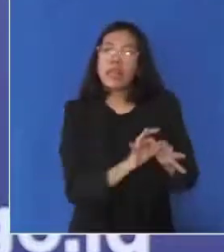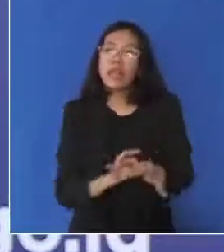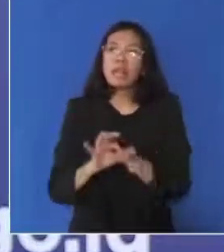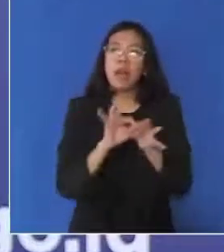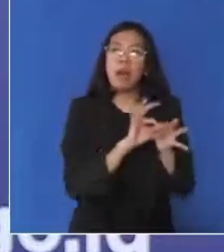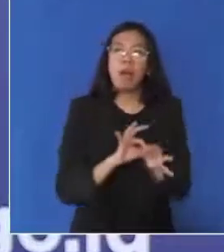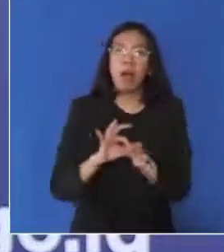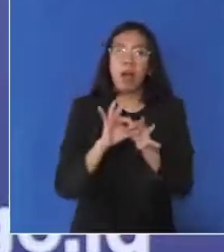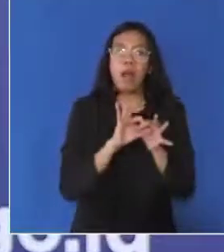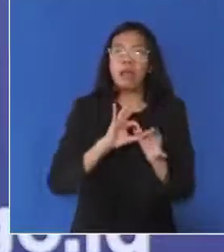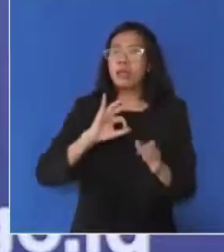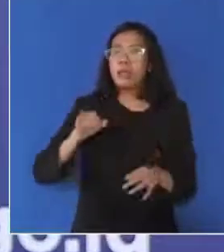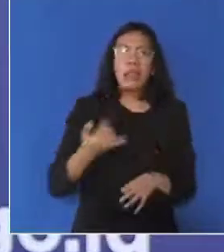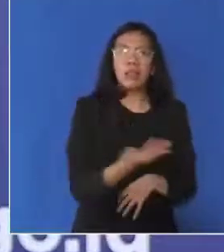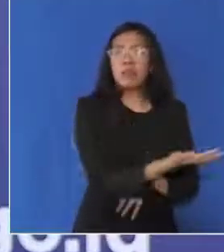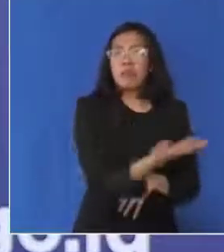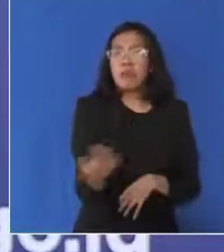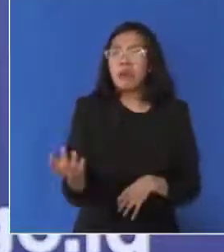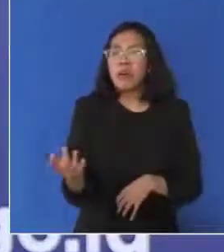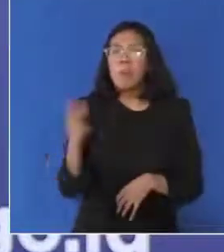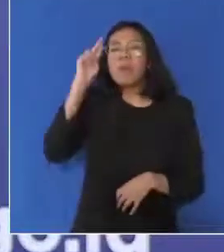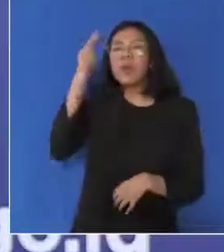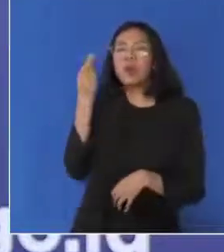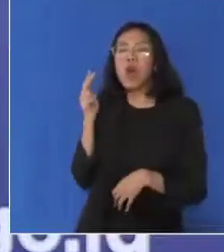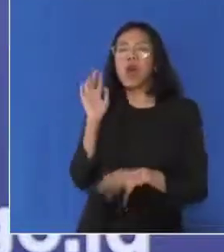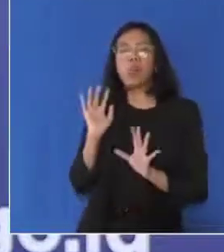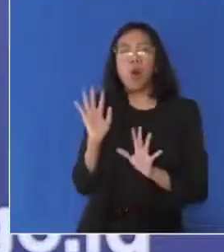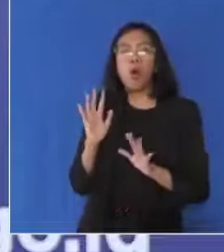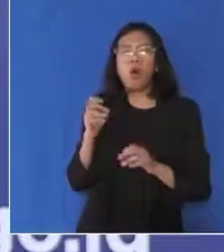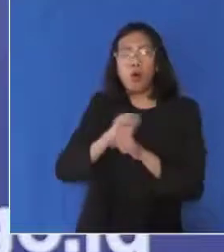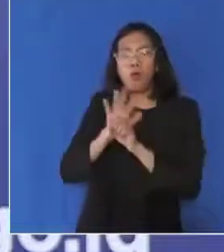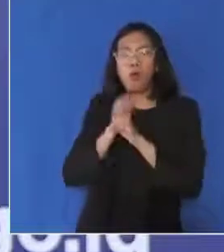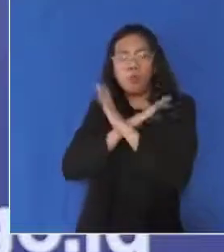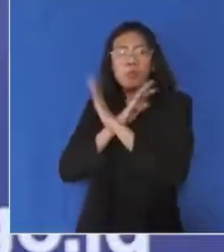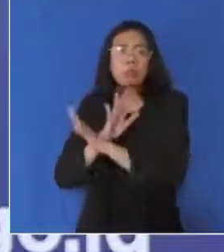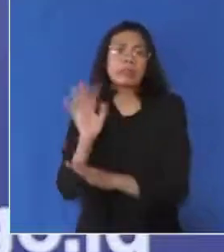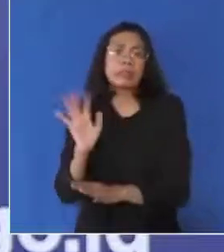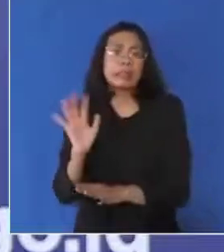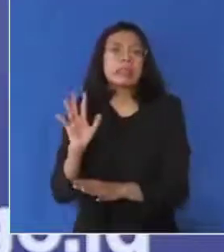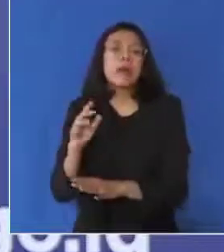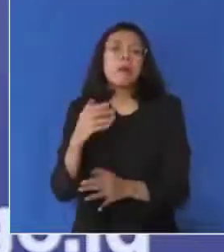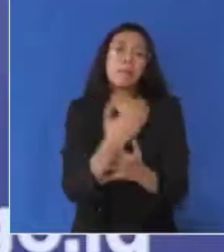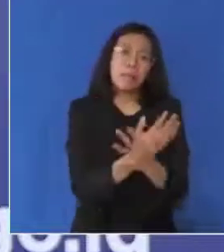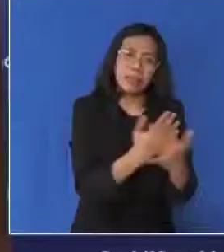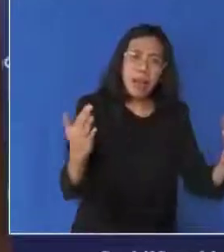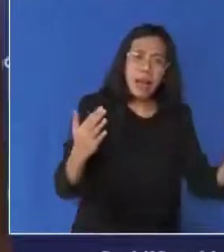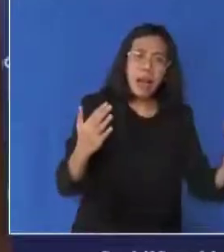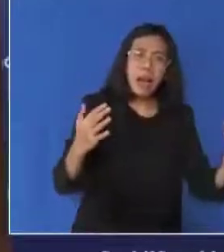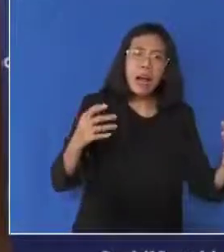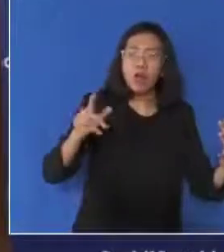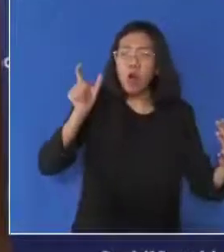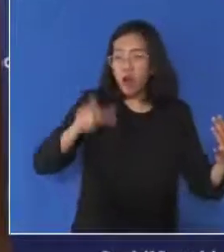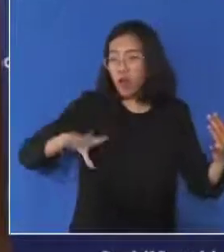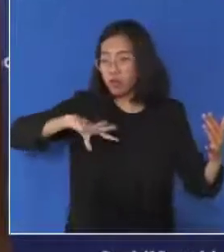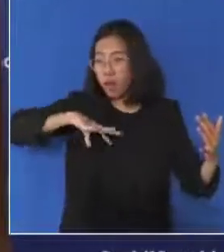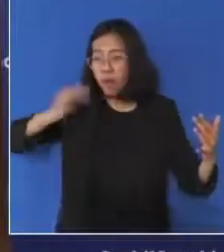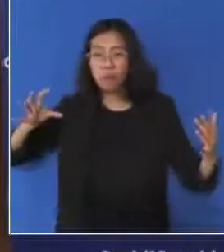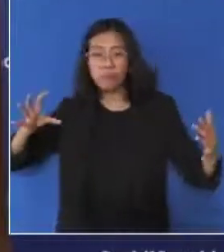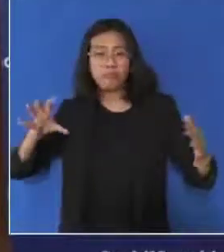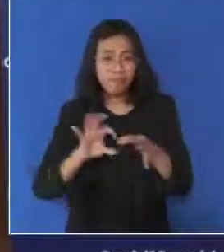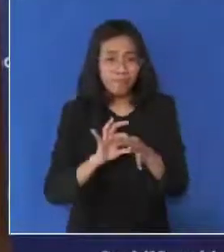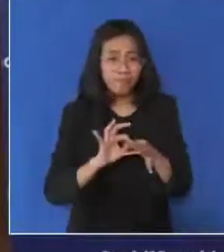menghadapi pandemic coronavirus desis 2019 atau fit 19 ini Opera masyarakat maupun sukarelawan